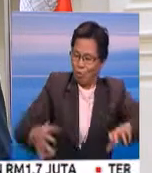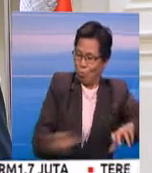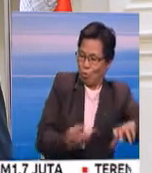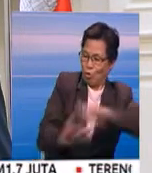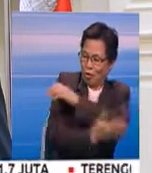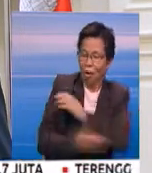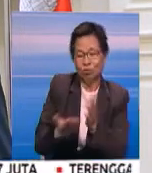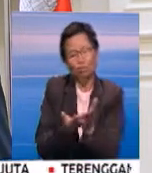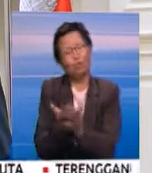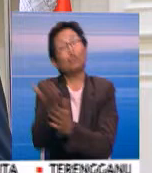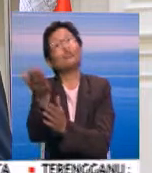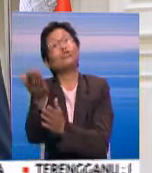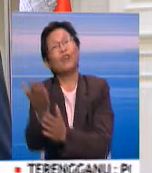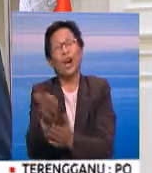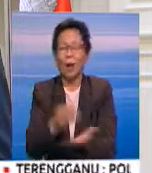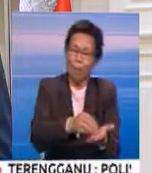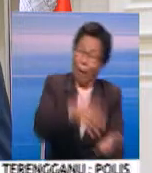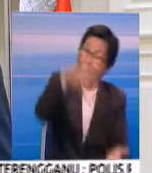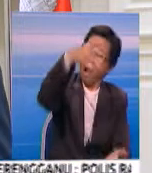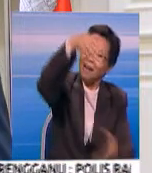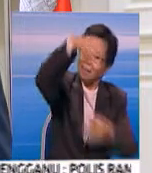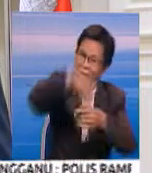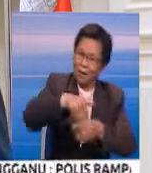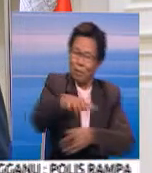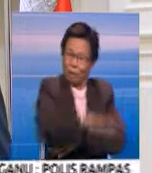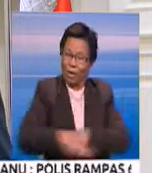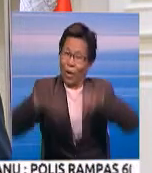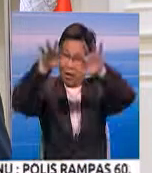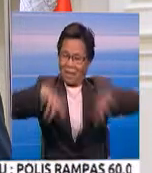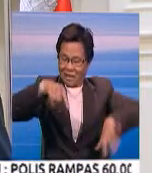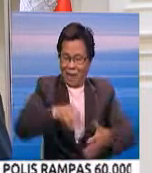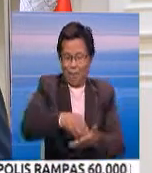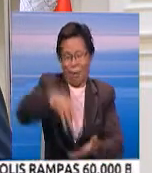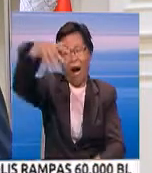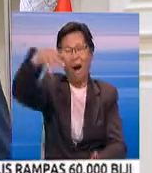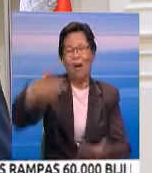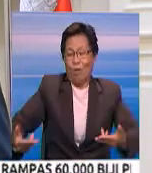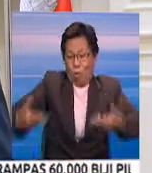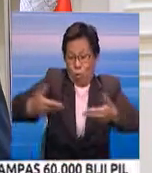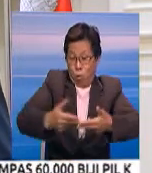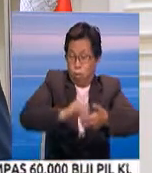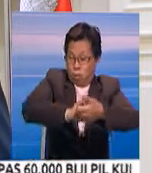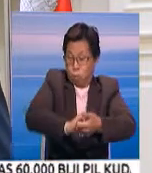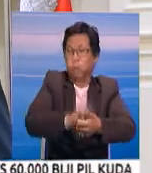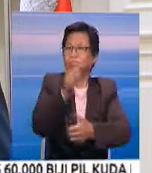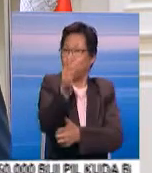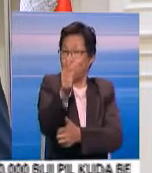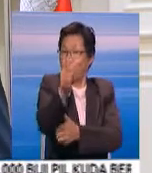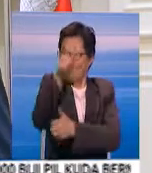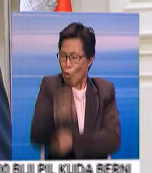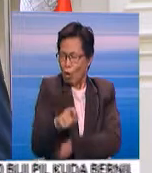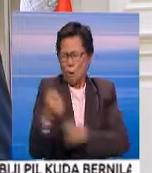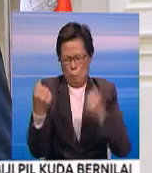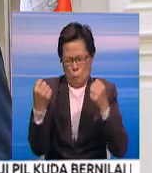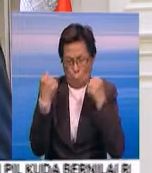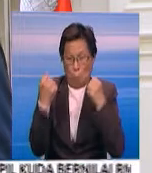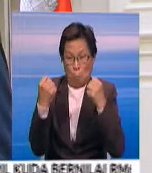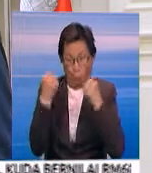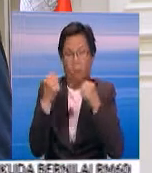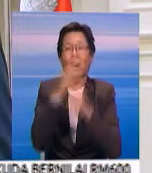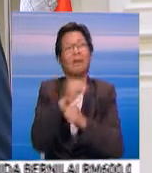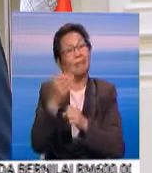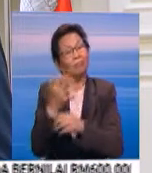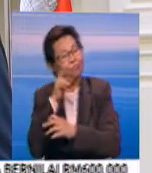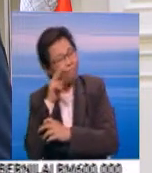langsung memberi kepada kemakmuran dalam rantau ASEAN ini. Dan hubungan yang baik ini perlu diperkukuh dan ianya